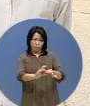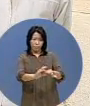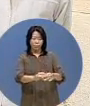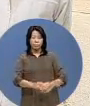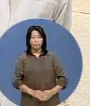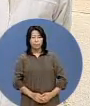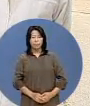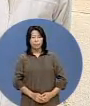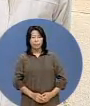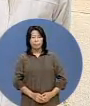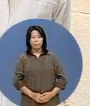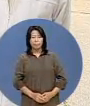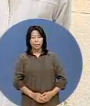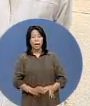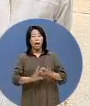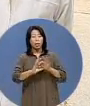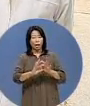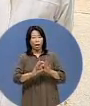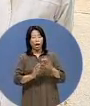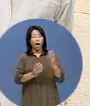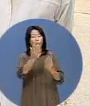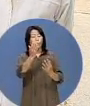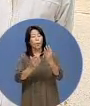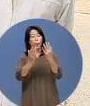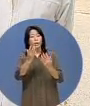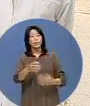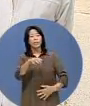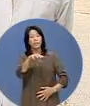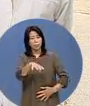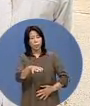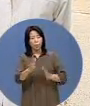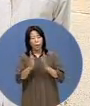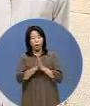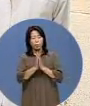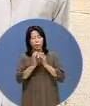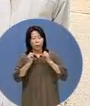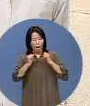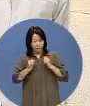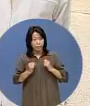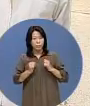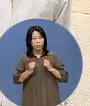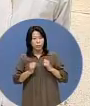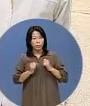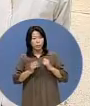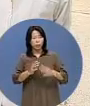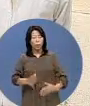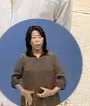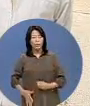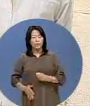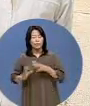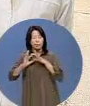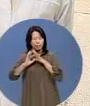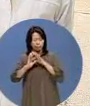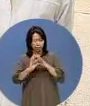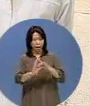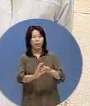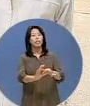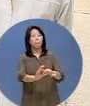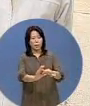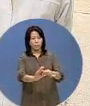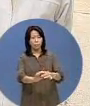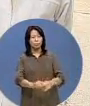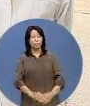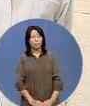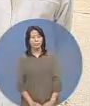で、その一つにやっぱり森にも神様が宿っているというふうに信じられていたというふうに思いますね。